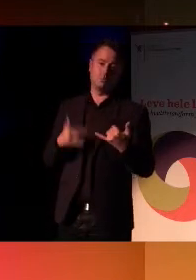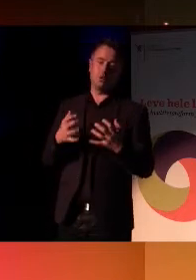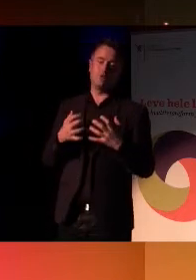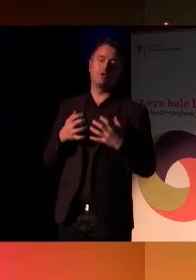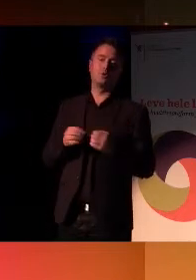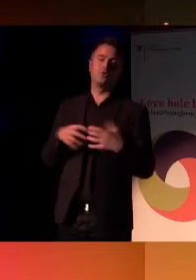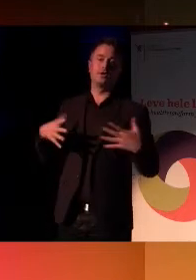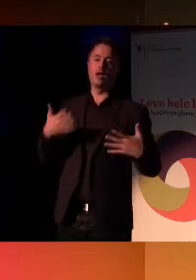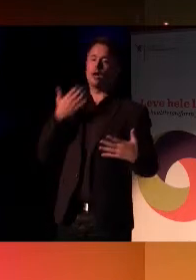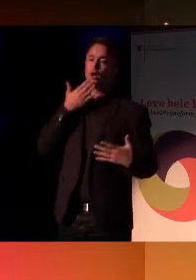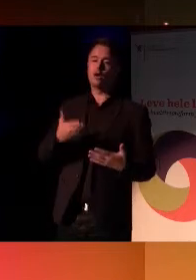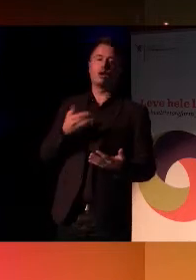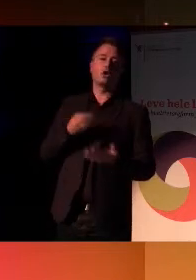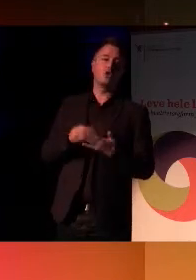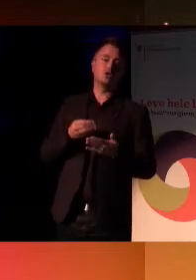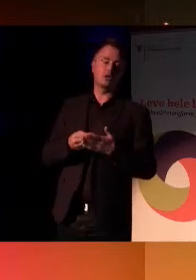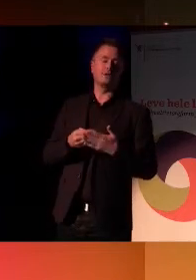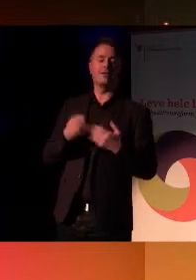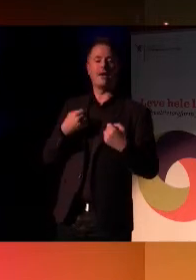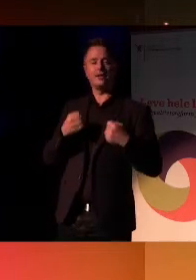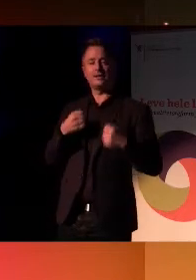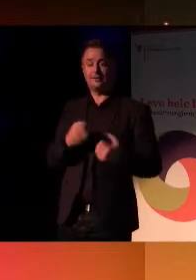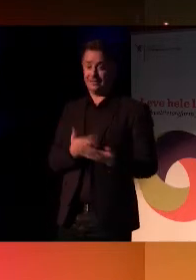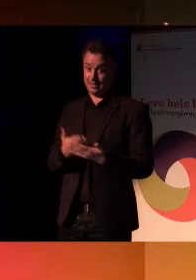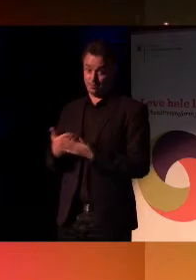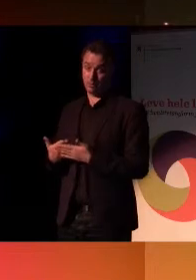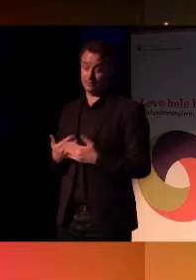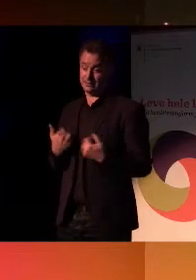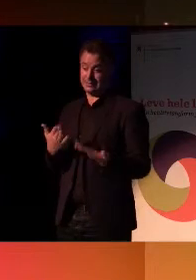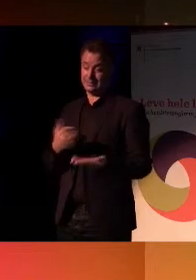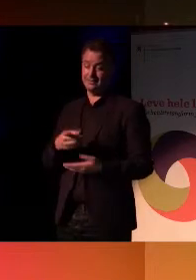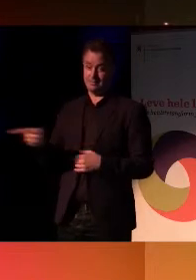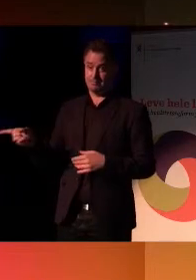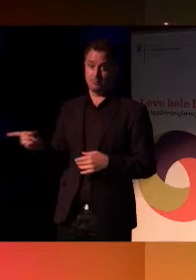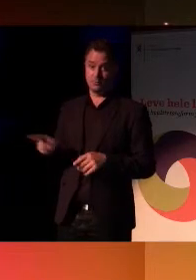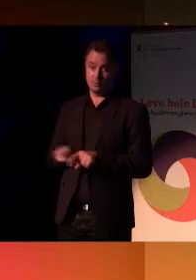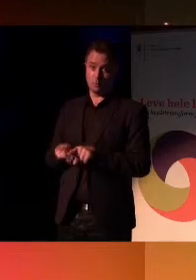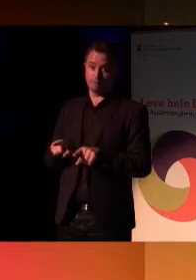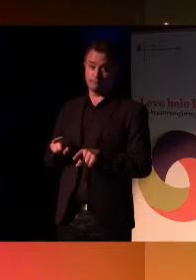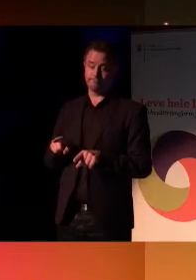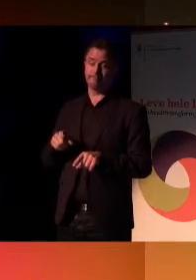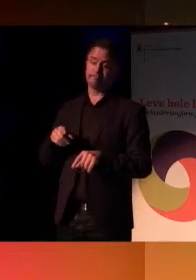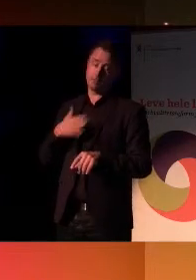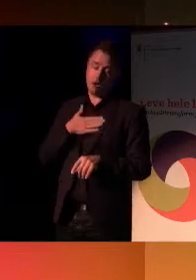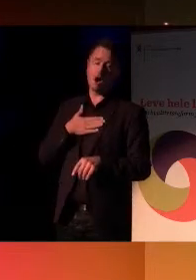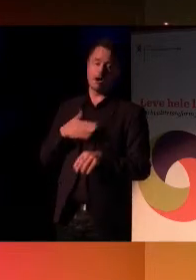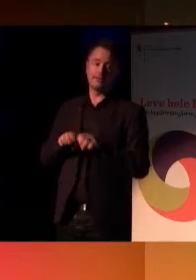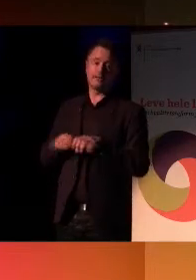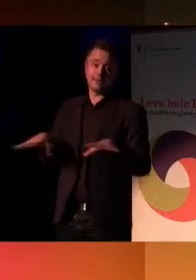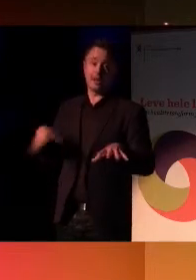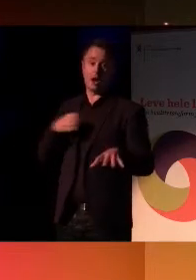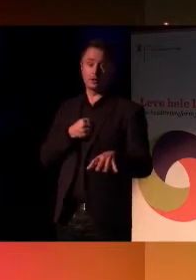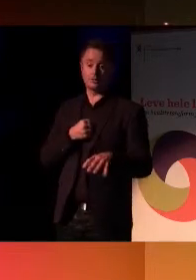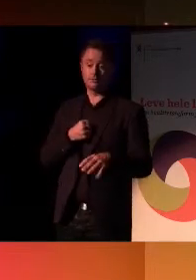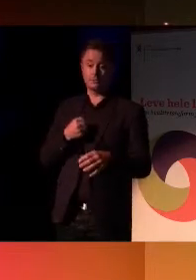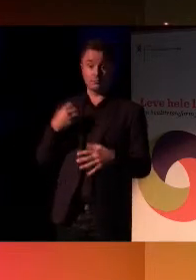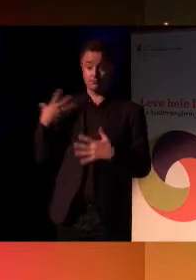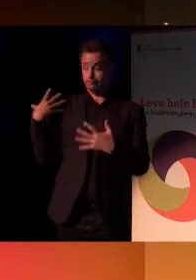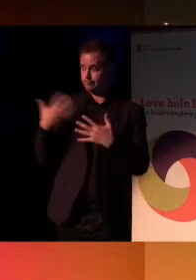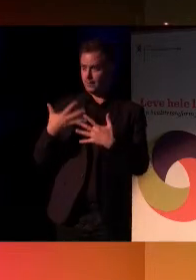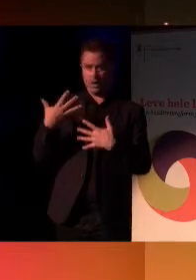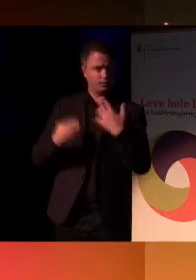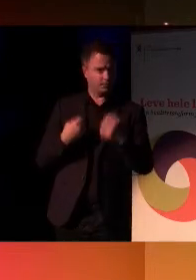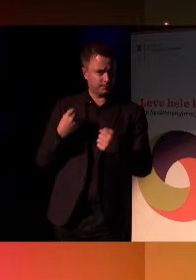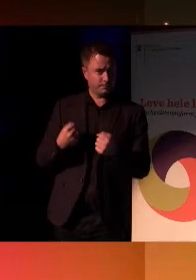kostnadseffektivt tilbud for personer med generalisert angst generelt. Så det vi har gjort, eller det vi holder på å gjøre, at vi